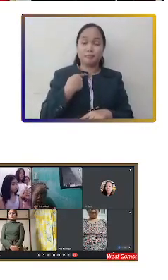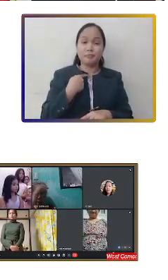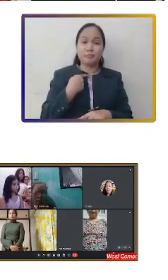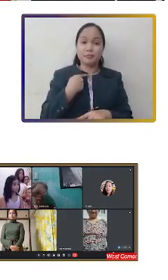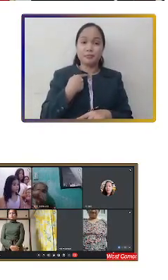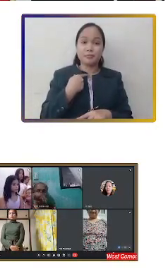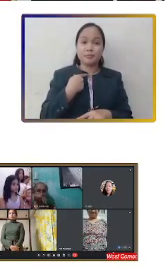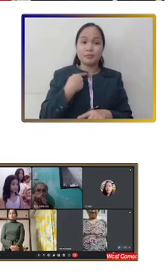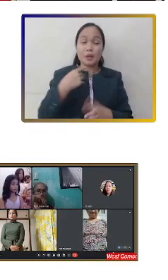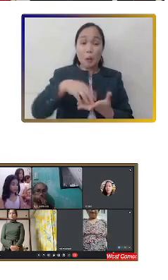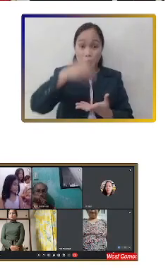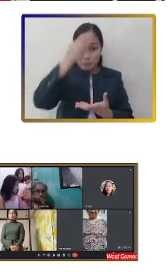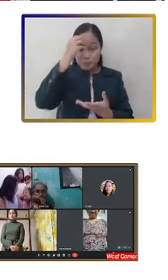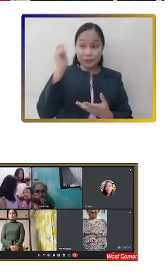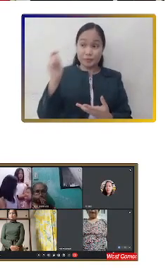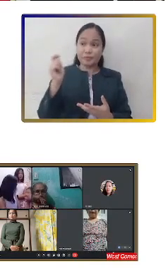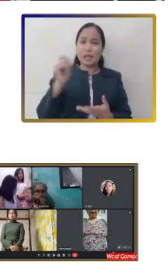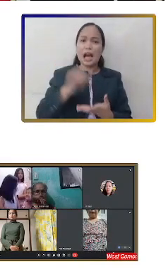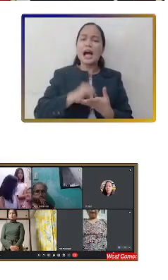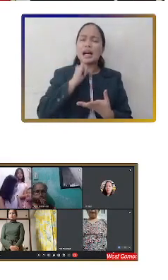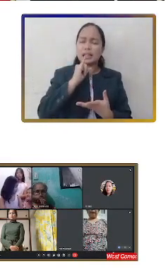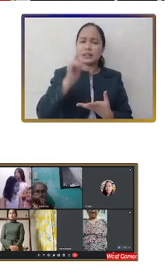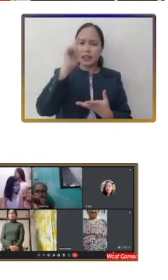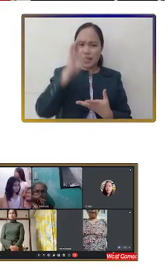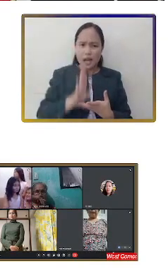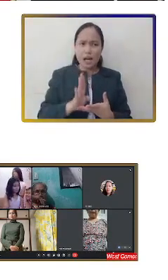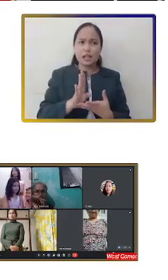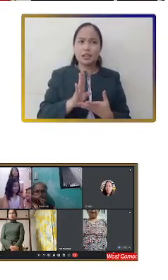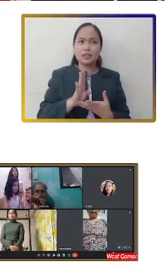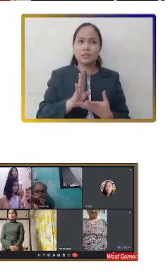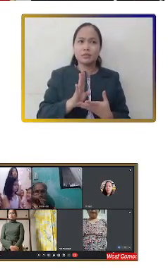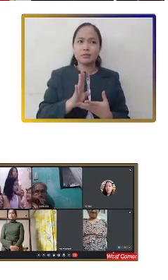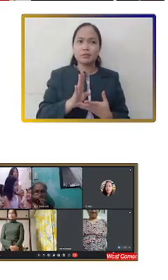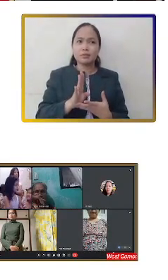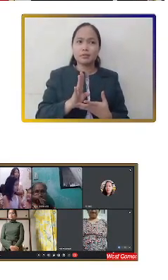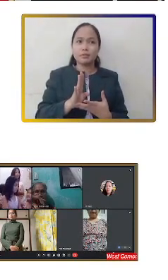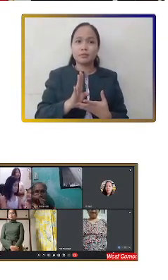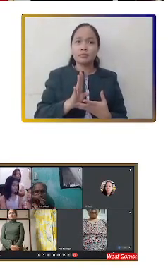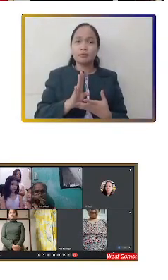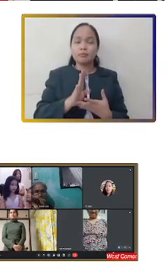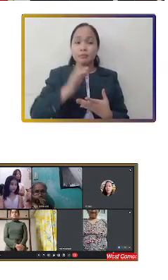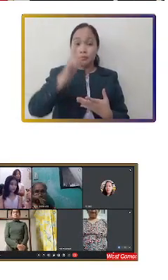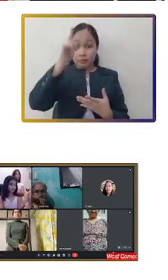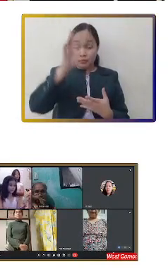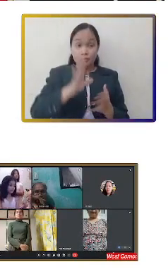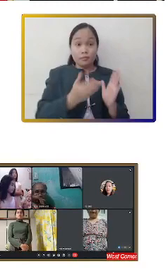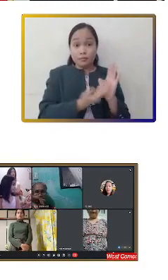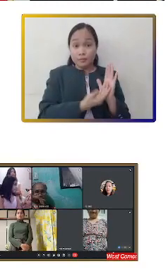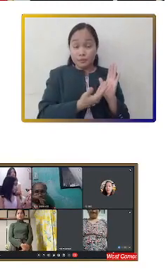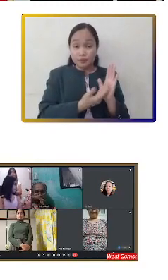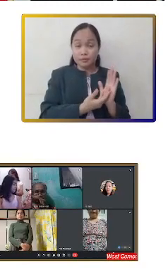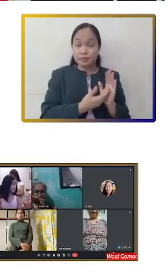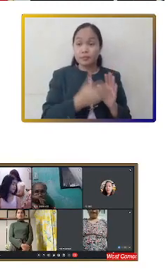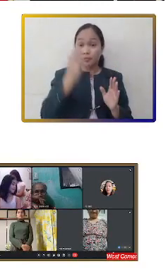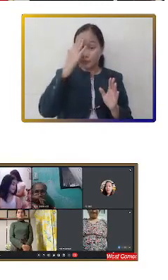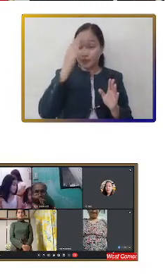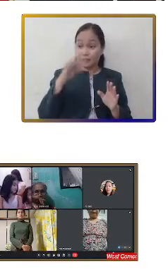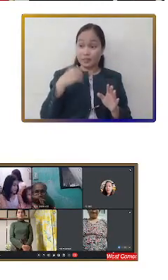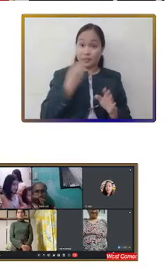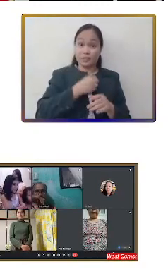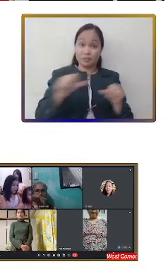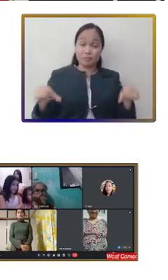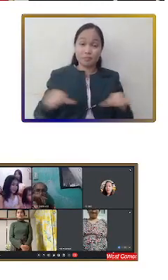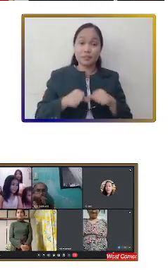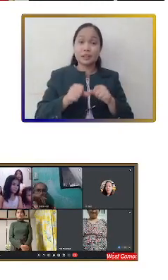those are God's manifestation. Kaya yan po yung pangalan ng mga testimony program po namin sa area namin sa South Border Family. Ang tawag ko po dyan